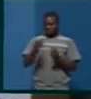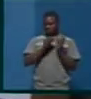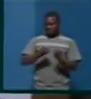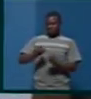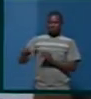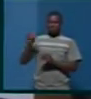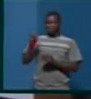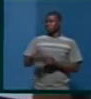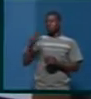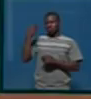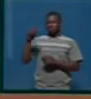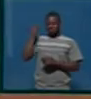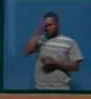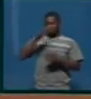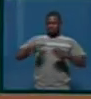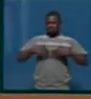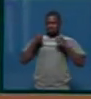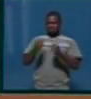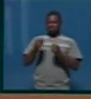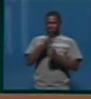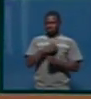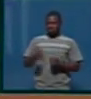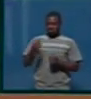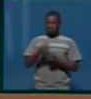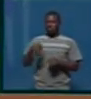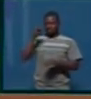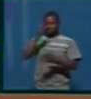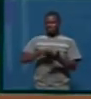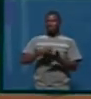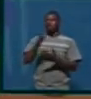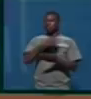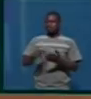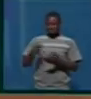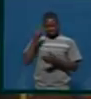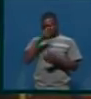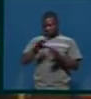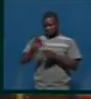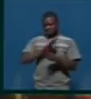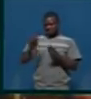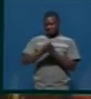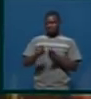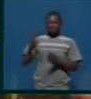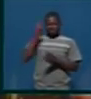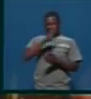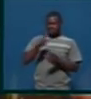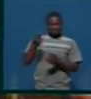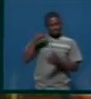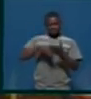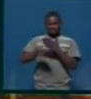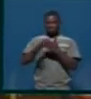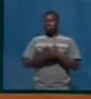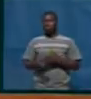par l'Institut de formation et de recherche interdisciplinaire en sciences de la santé et de l'éducation